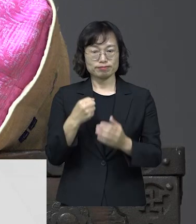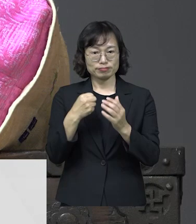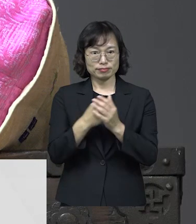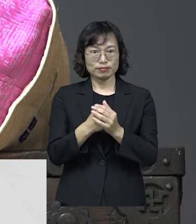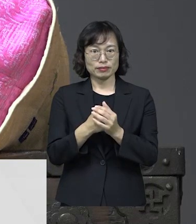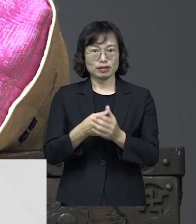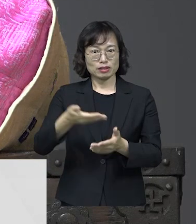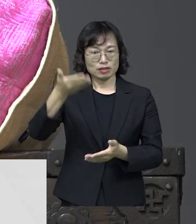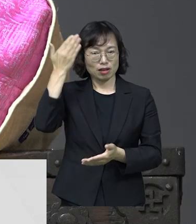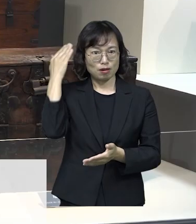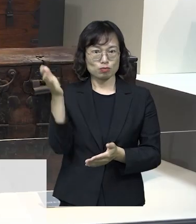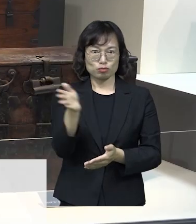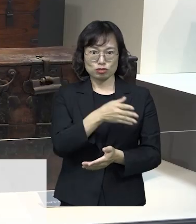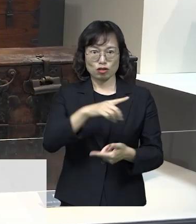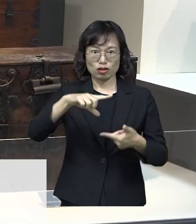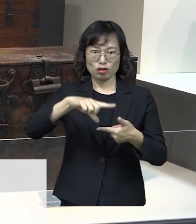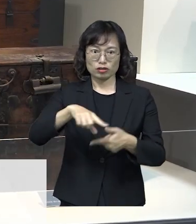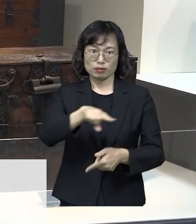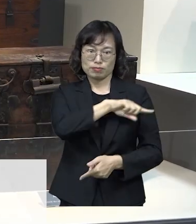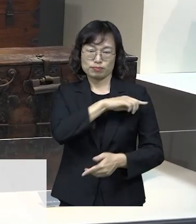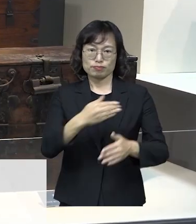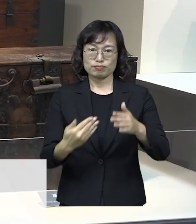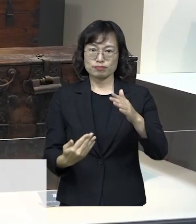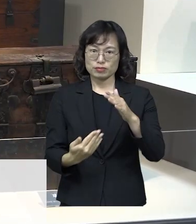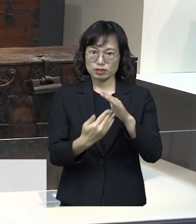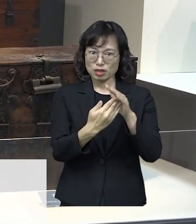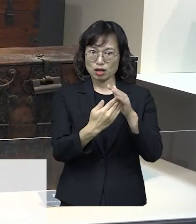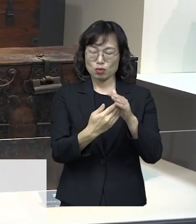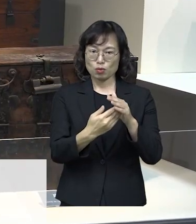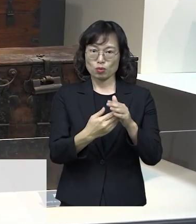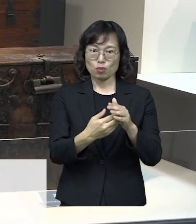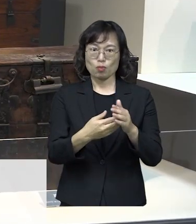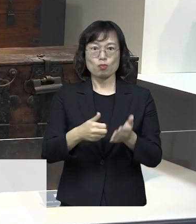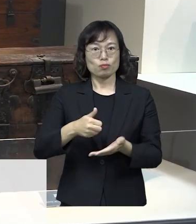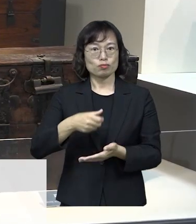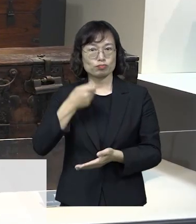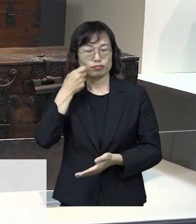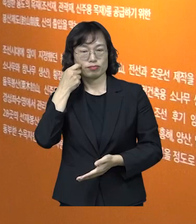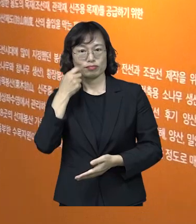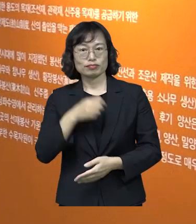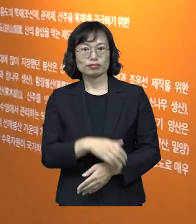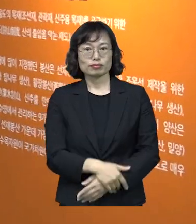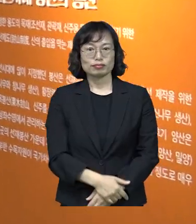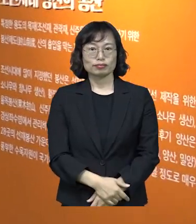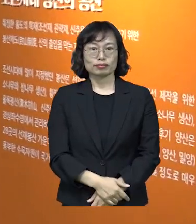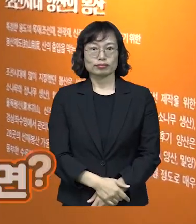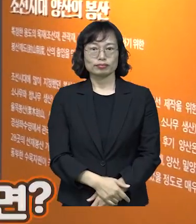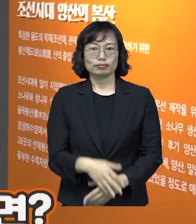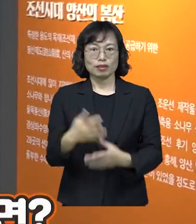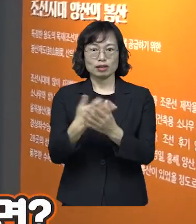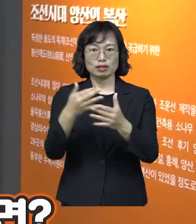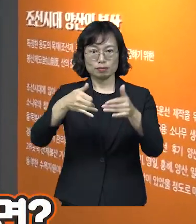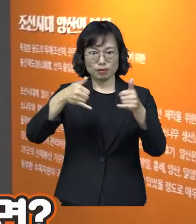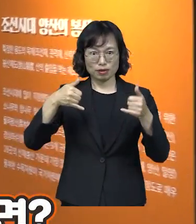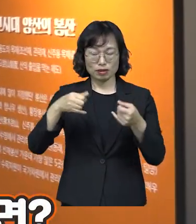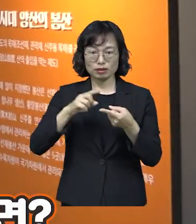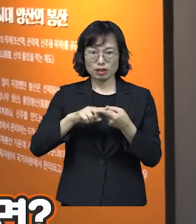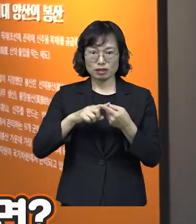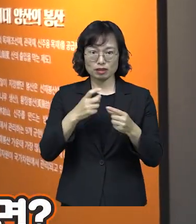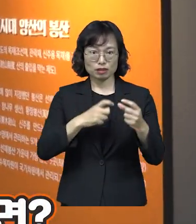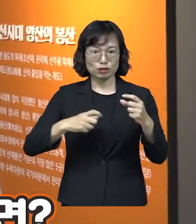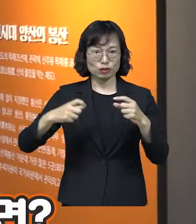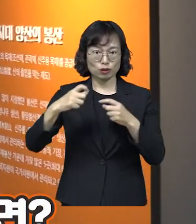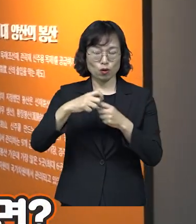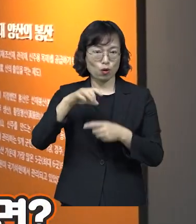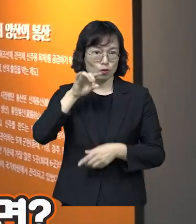인해서 예로부터 영남 최고의 반다지 가운데 하나로 알려져 왔습니다. 그렇다면 이 양산 반다지에 대해서